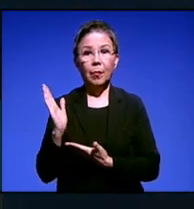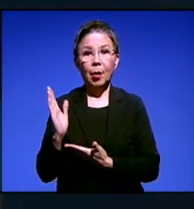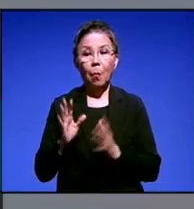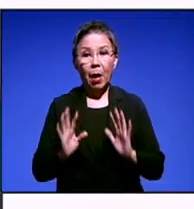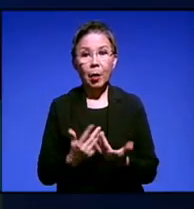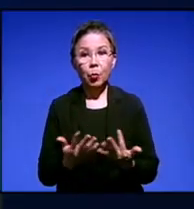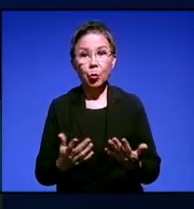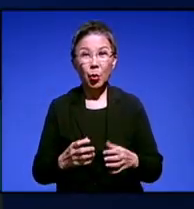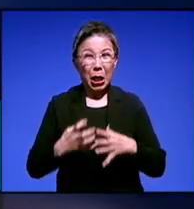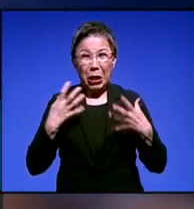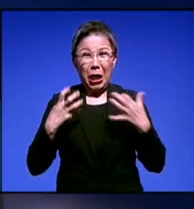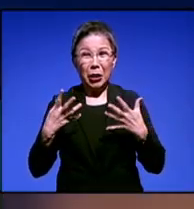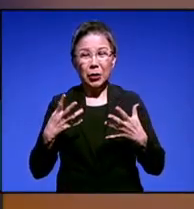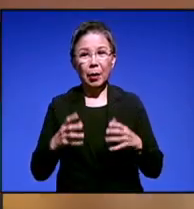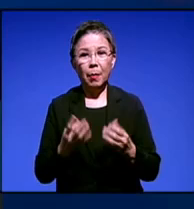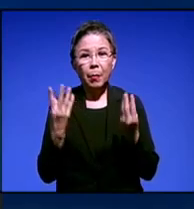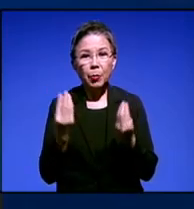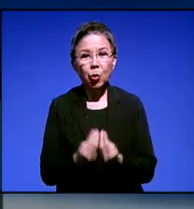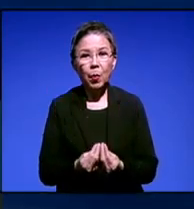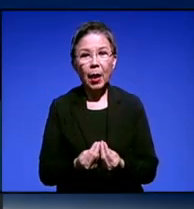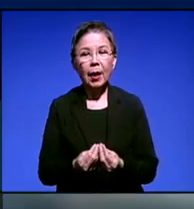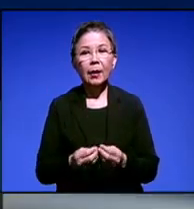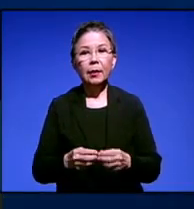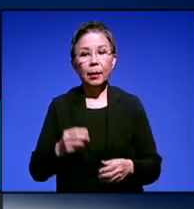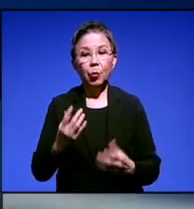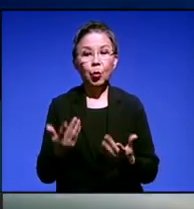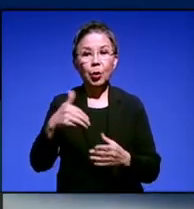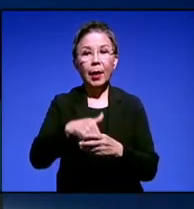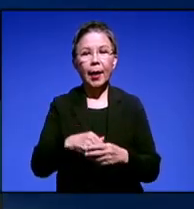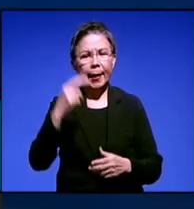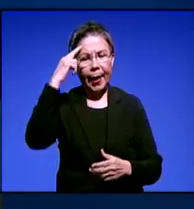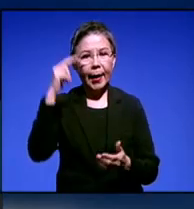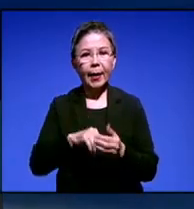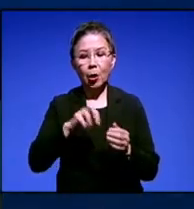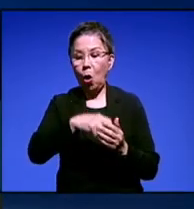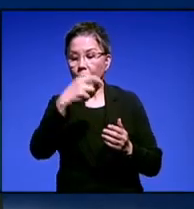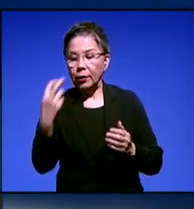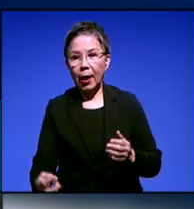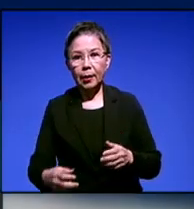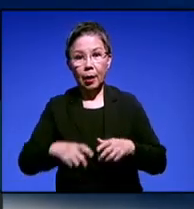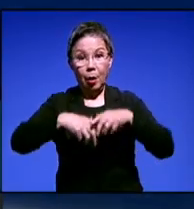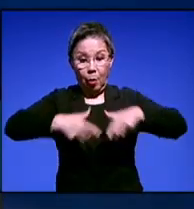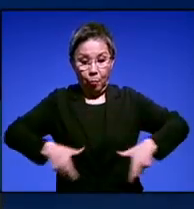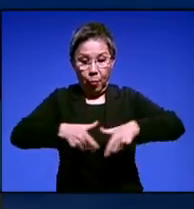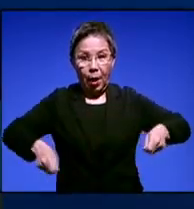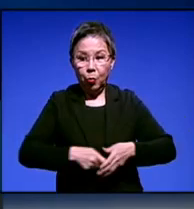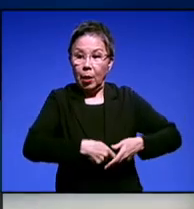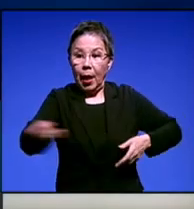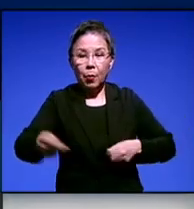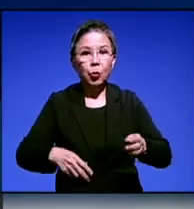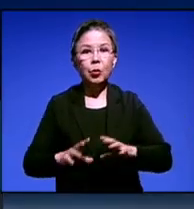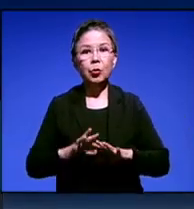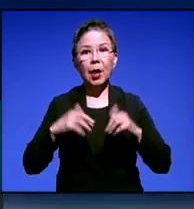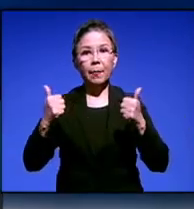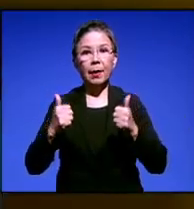Puluhan penumpang berteriak histeris saat sejumlah penumpang kapal nekat terjun ke laut. Pelampung langsung dilemparkan untuk menyelamatkan penumpang